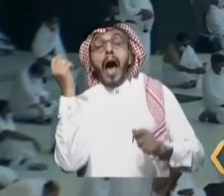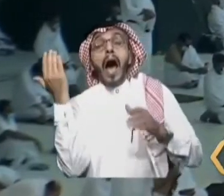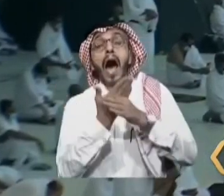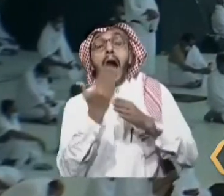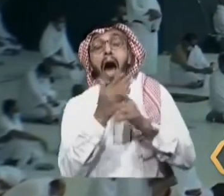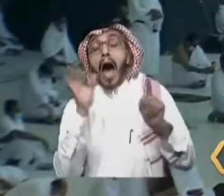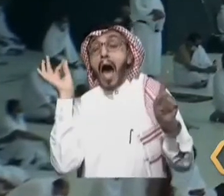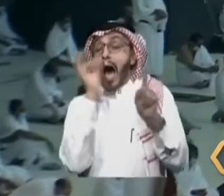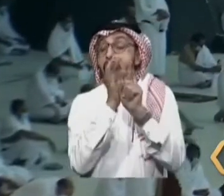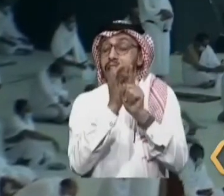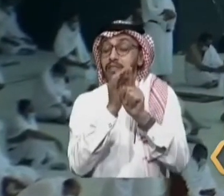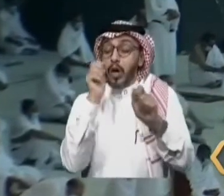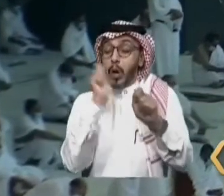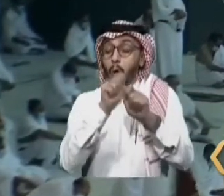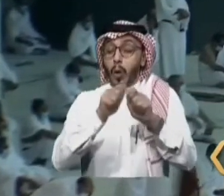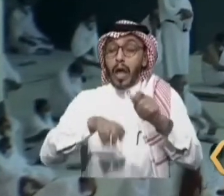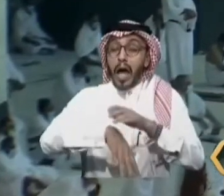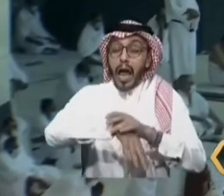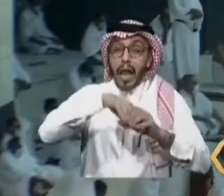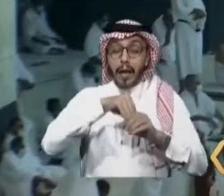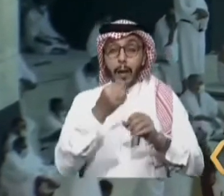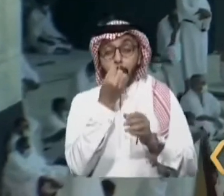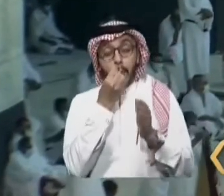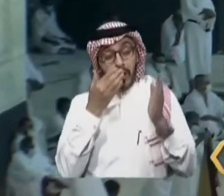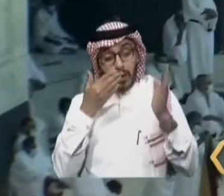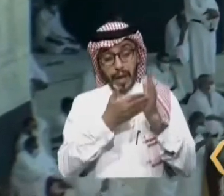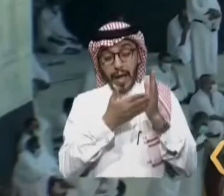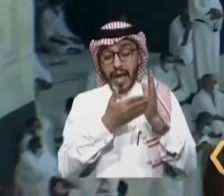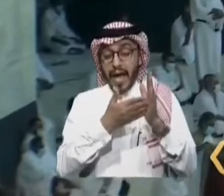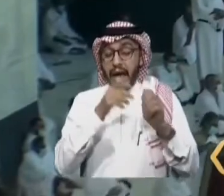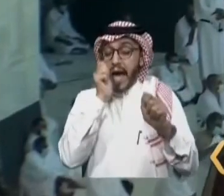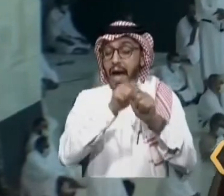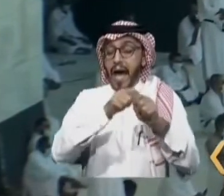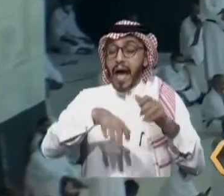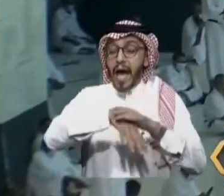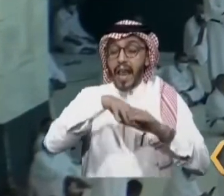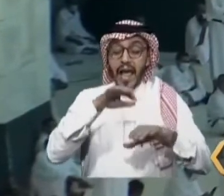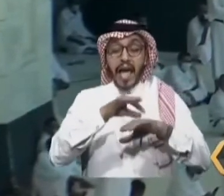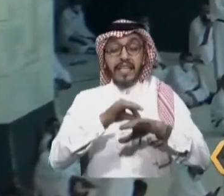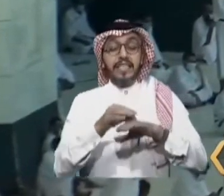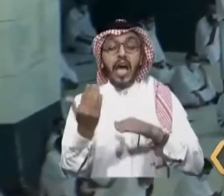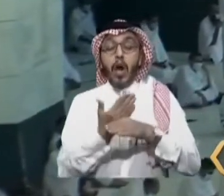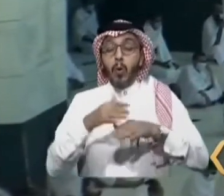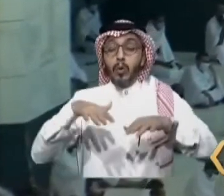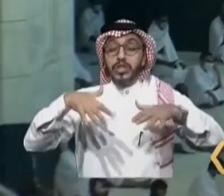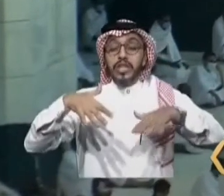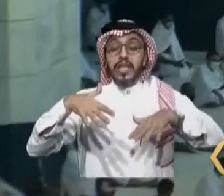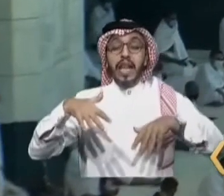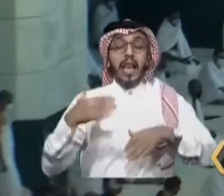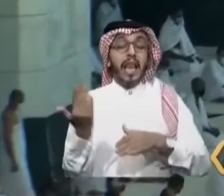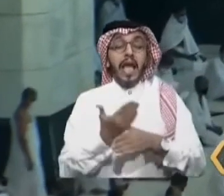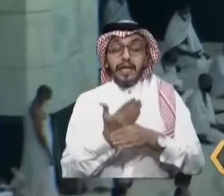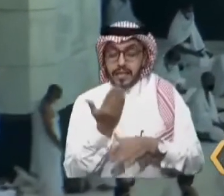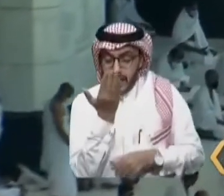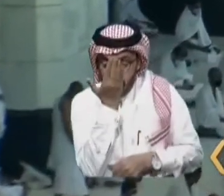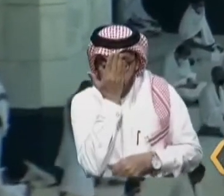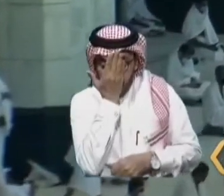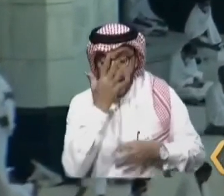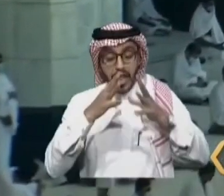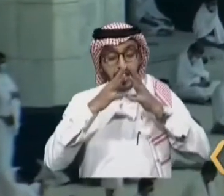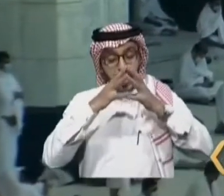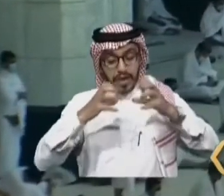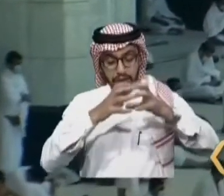كما قال تعالى: وما خلقت الجن والإنس إلا ليعبدون. والعبادة